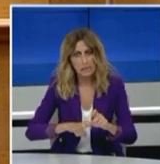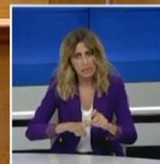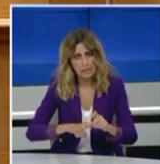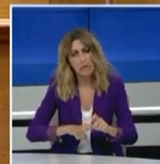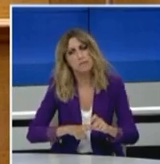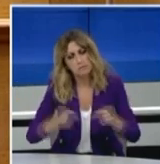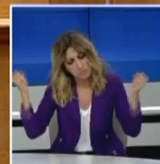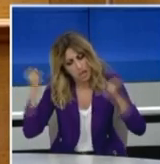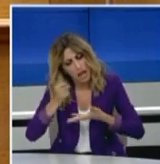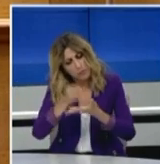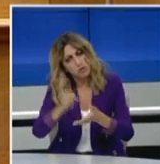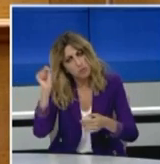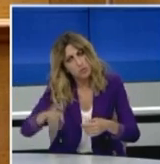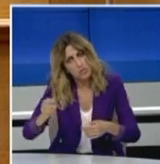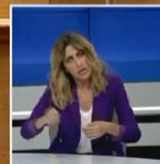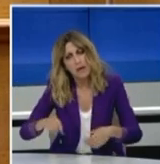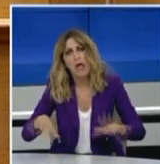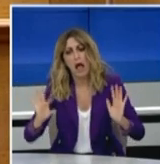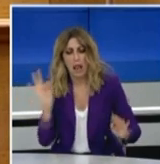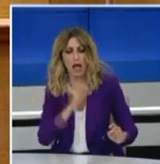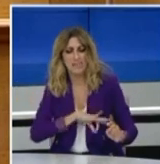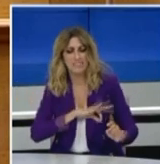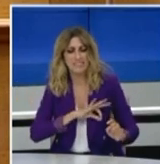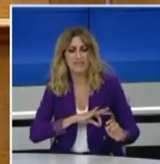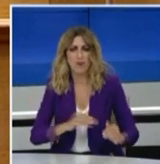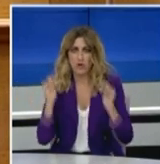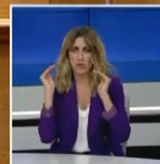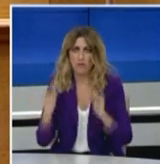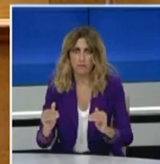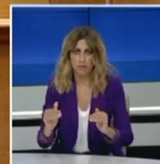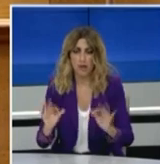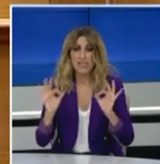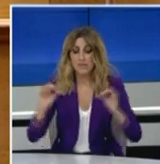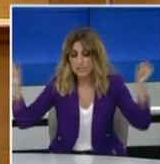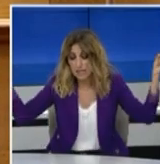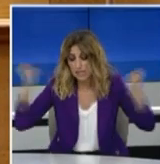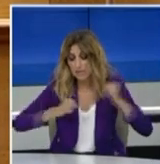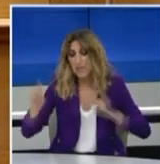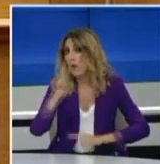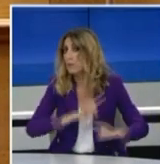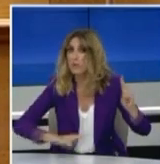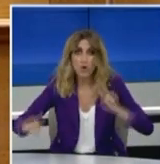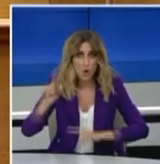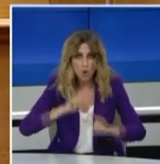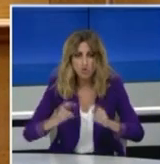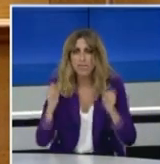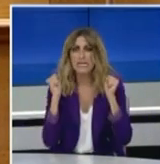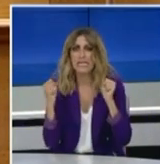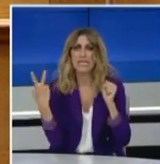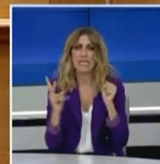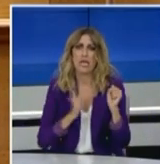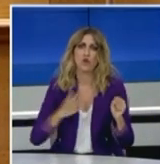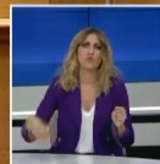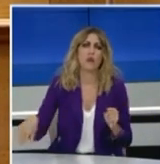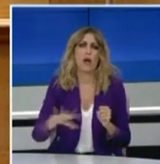σε βάρος του πιο σημαντικού και πολύτιμου αγαθού που είναι η υγεία του λαού. Ο λόγος της αλλεργίας